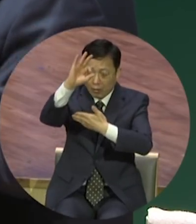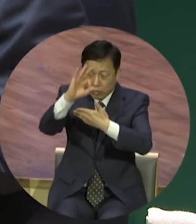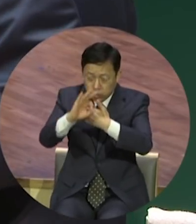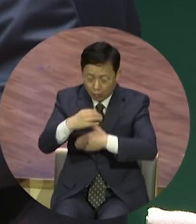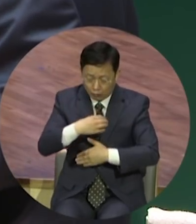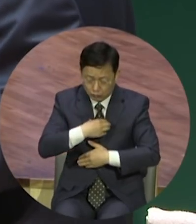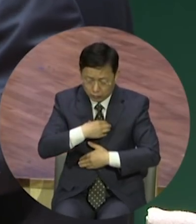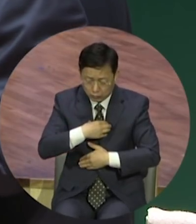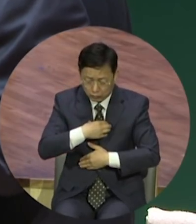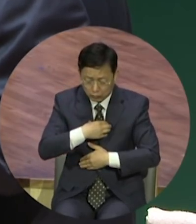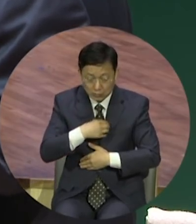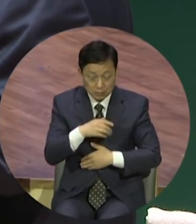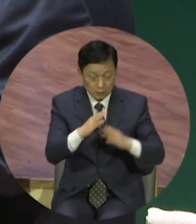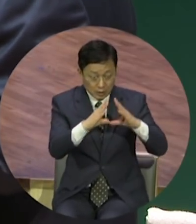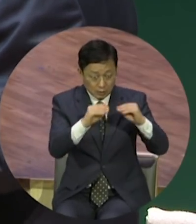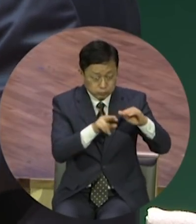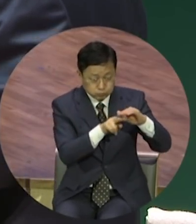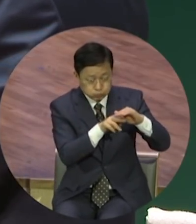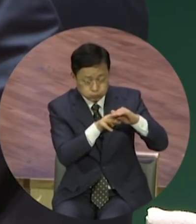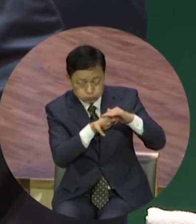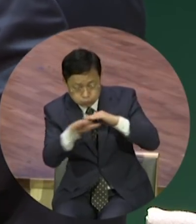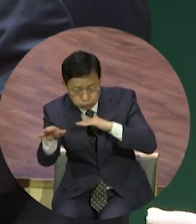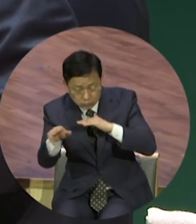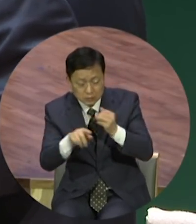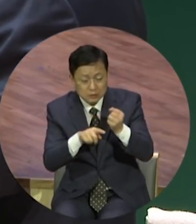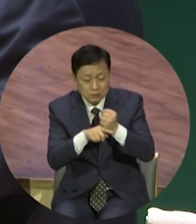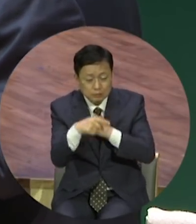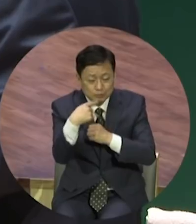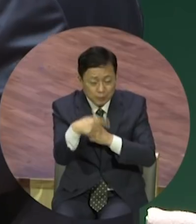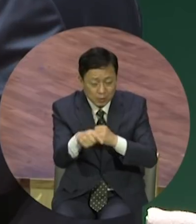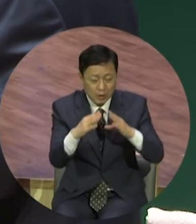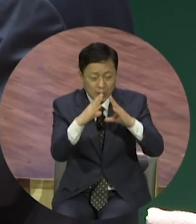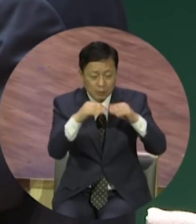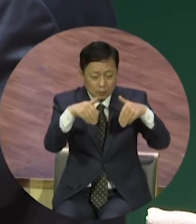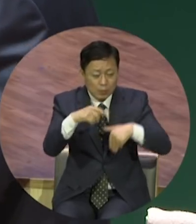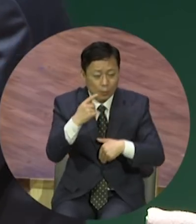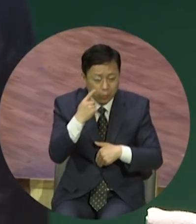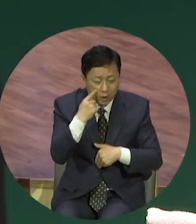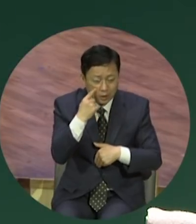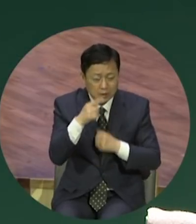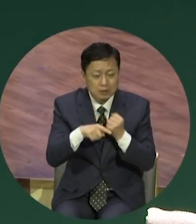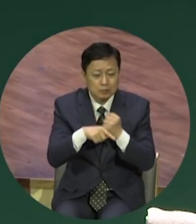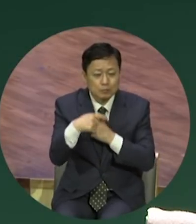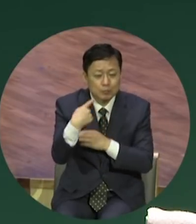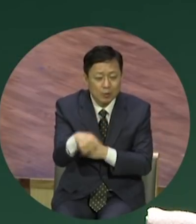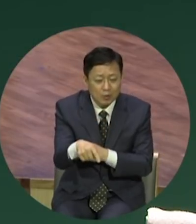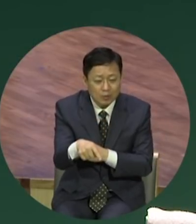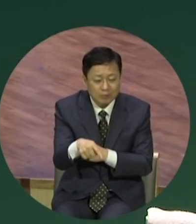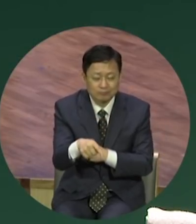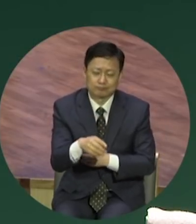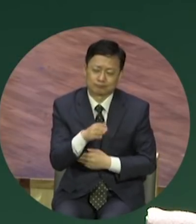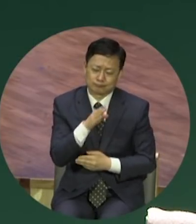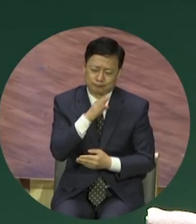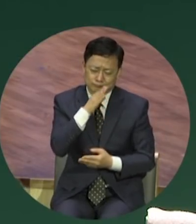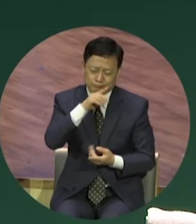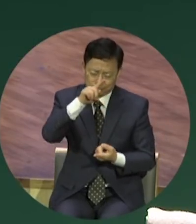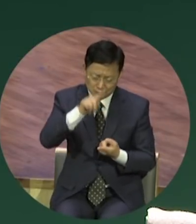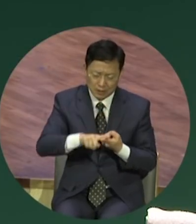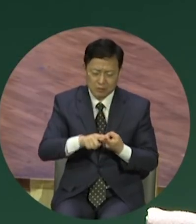애굽에서 나와야 됩니까? Why did they have to come out from Egypt? 애굽까지 왜 갔습니까? And why did they even go into Egypt in the first place?